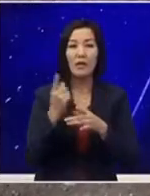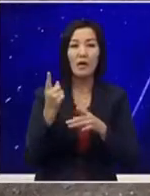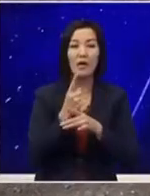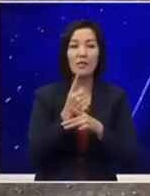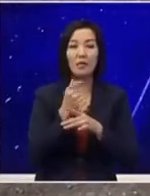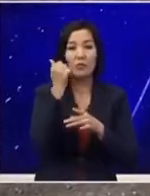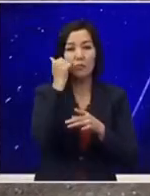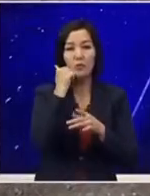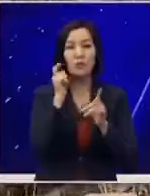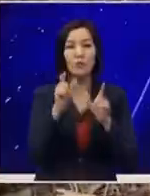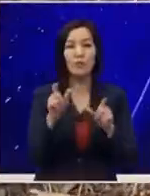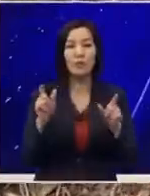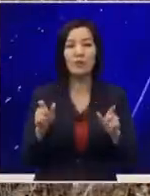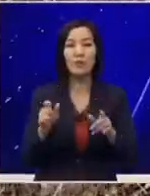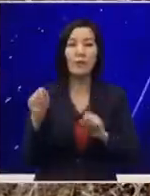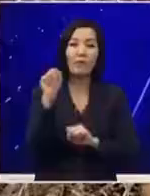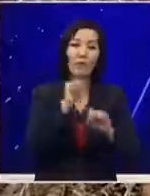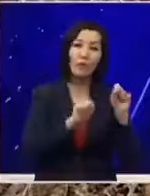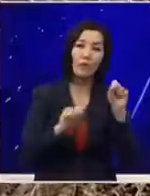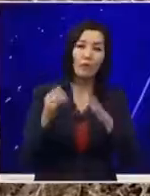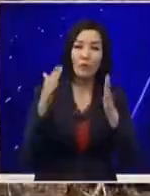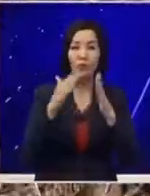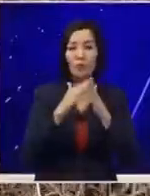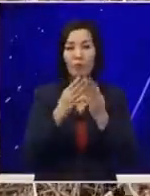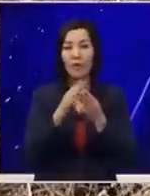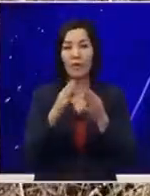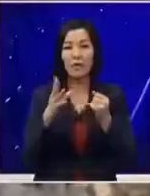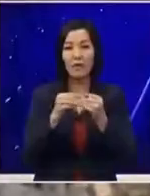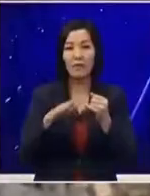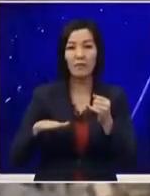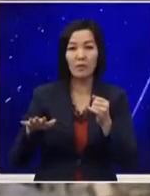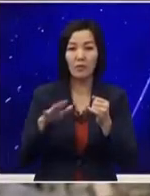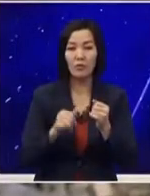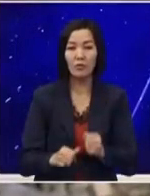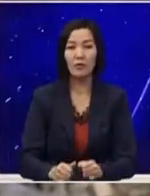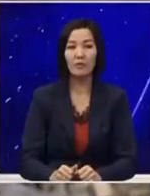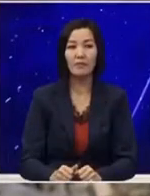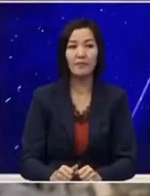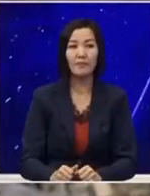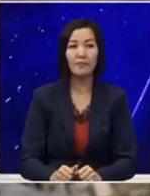представителям старшего поколения в уборке дома и прилегающей территории.